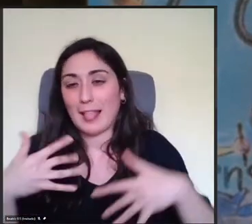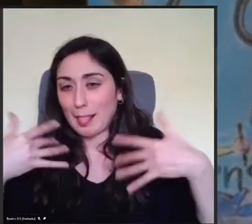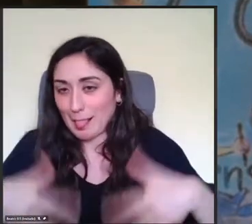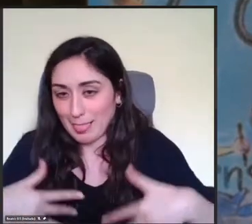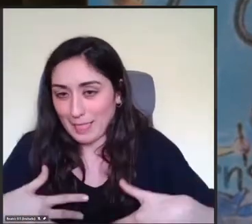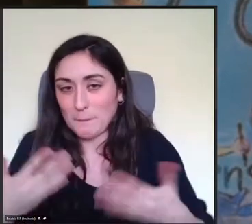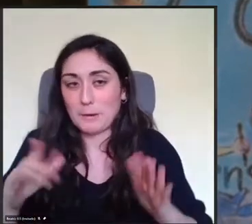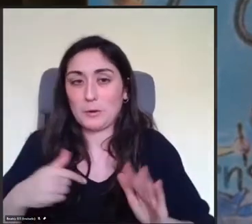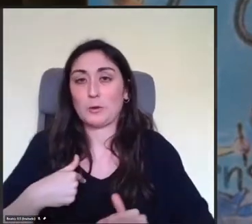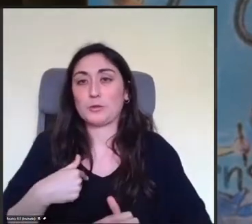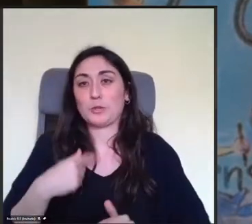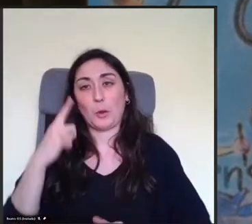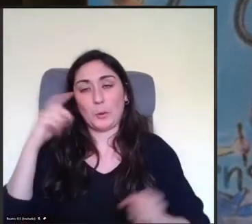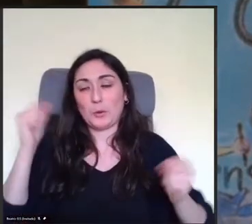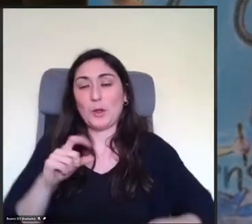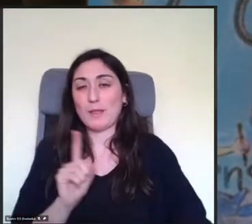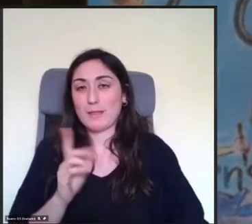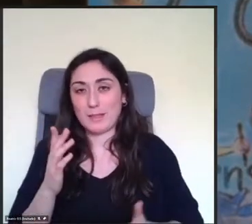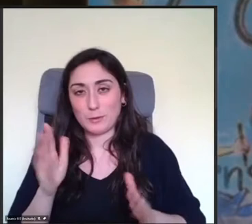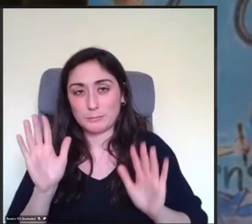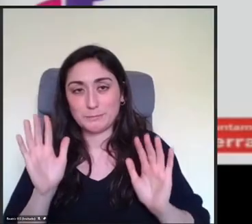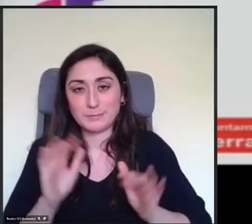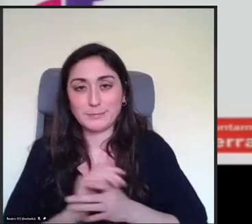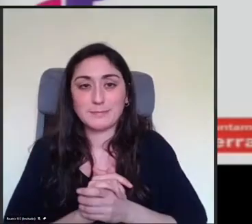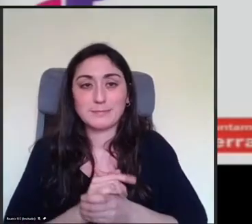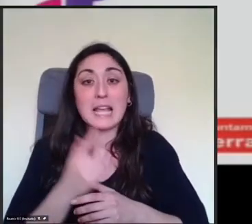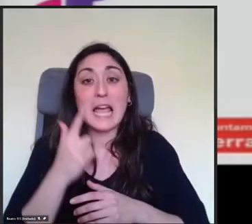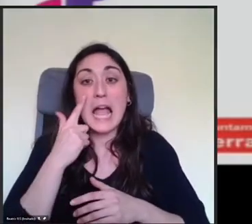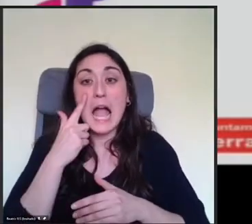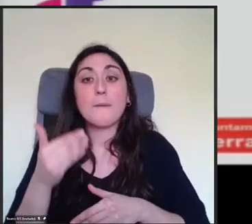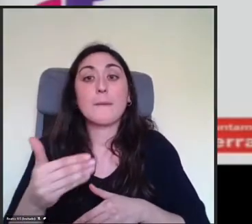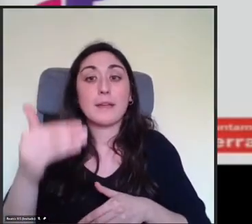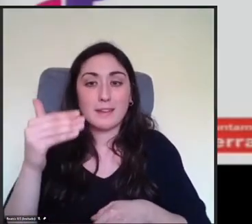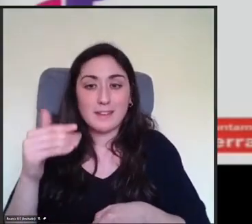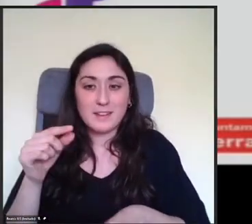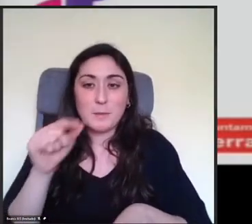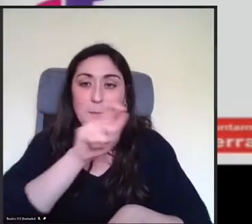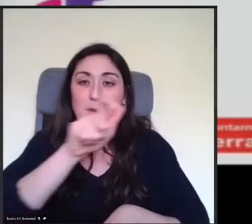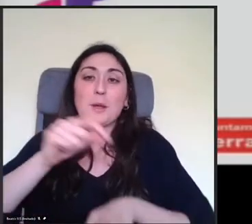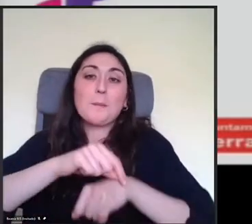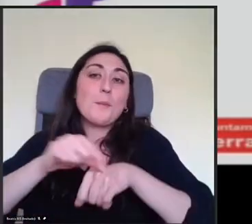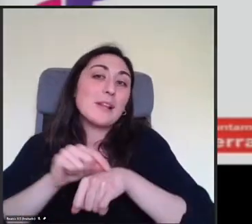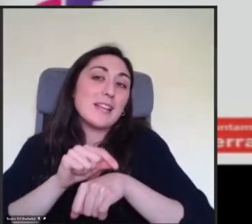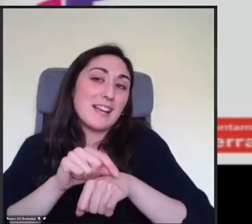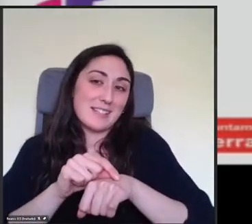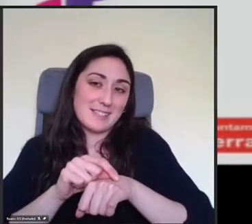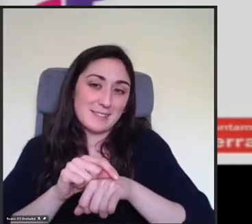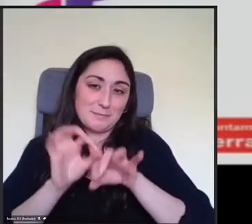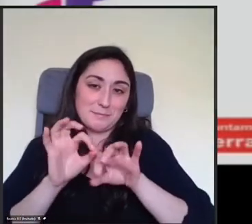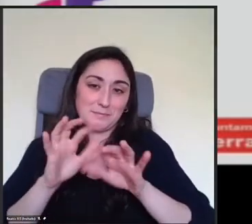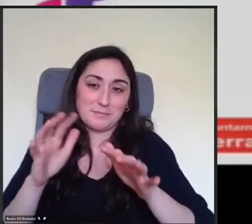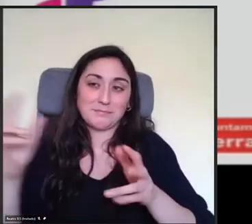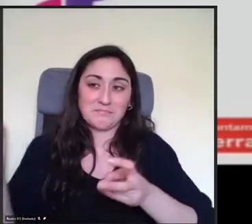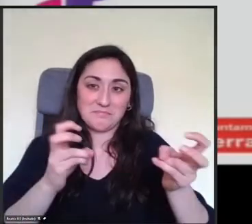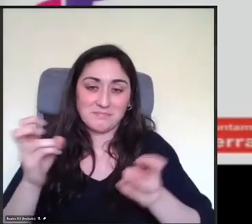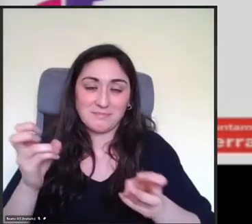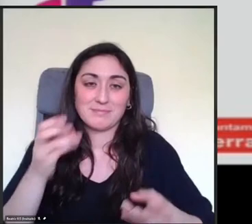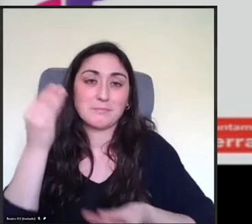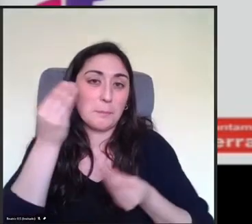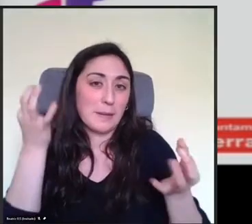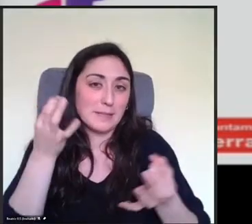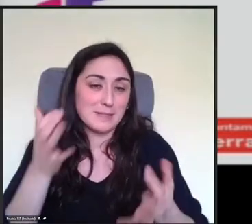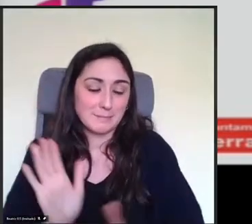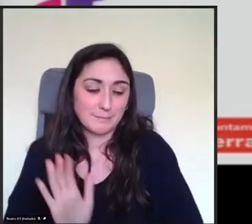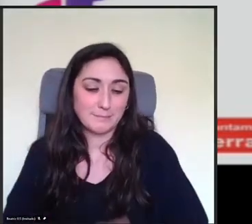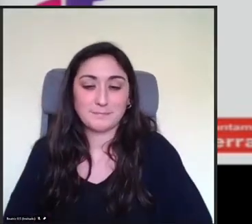aquí acabem de deixar el testimoni, a veure els polítics que hi ha a la sala com ho entomen això. També voldríem